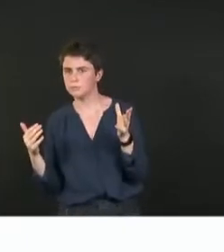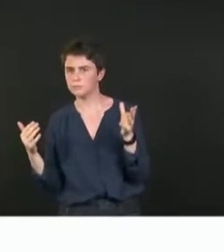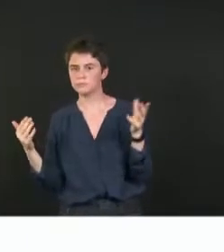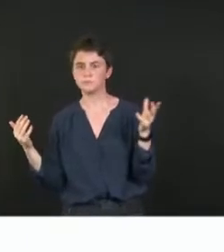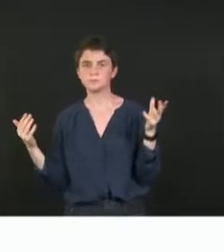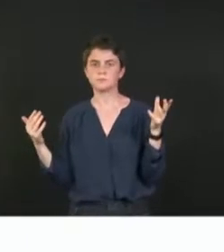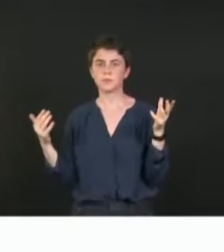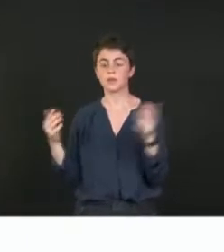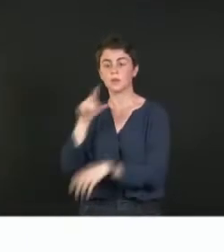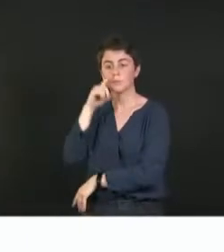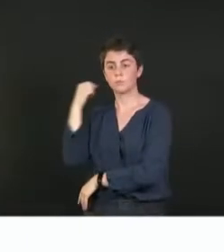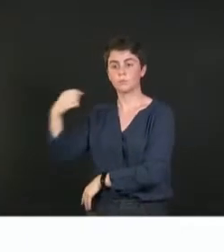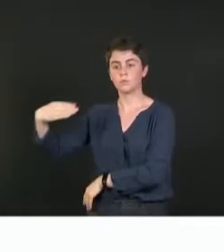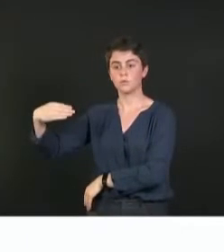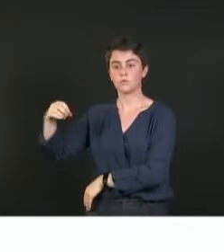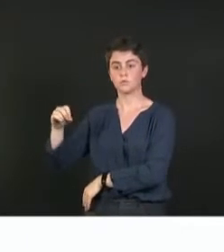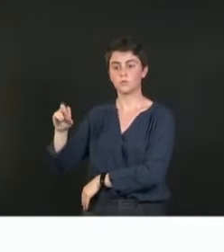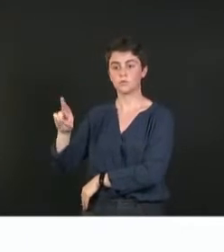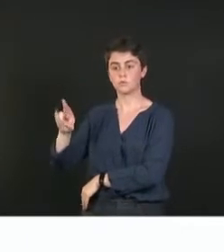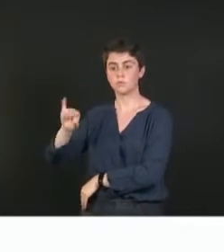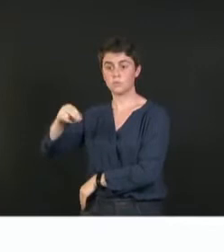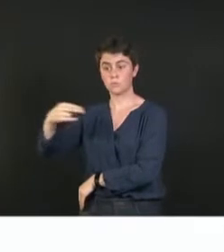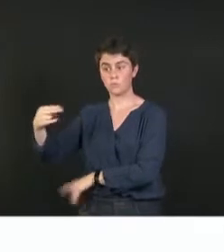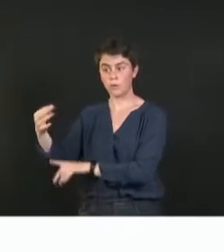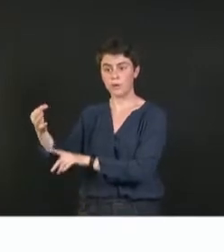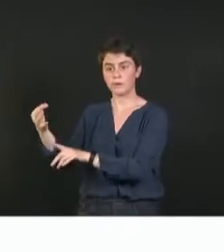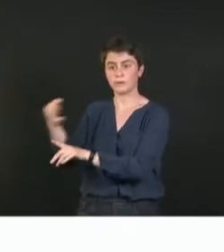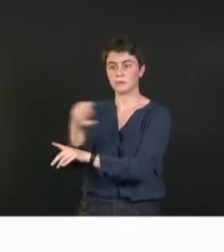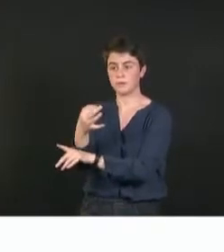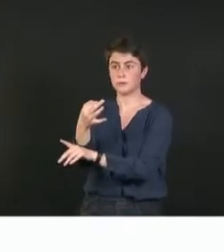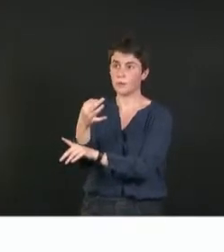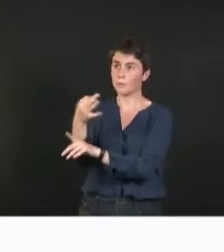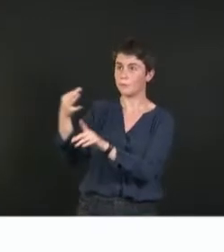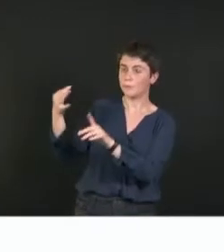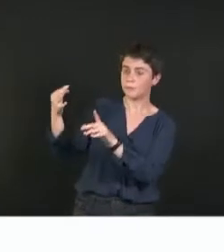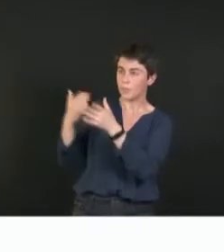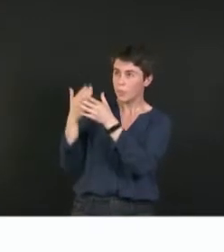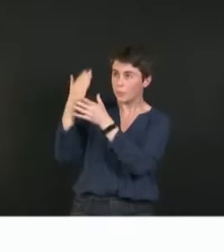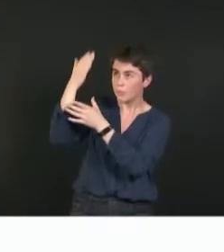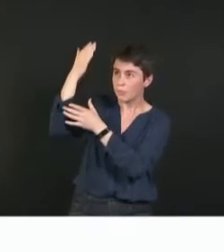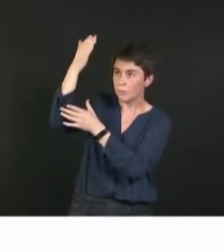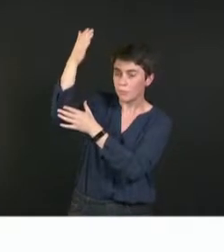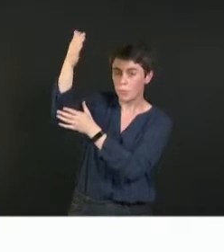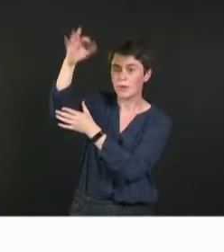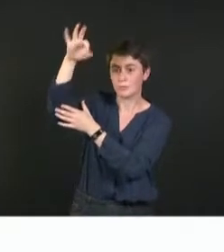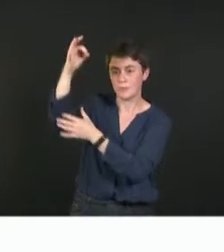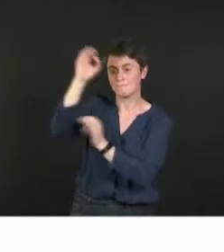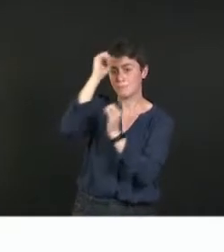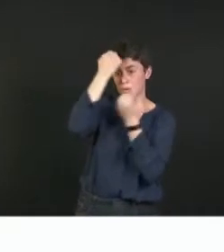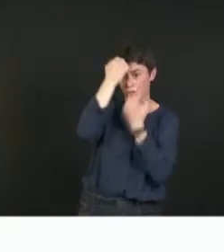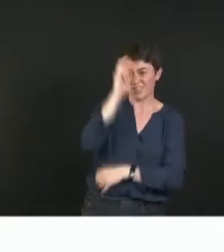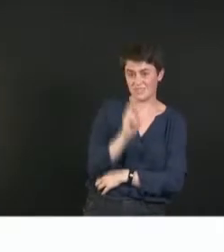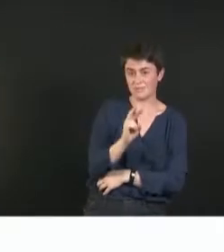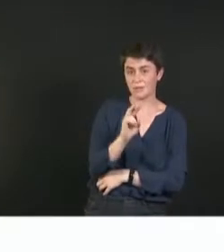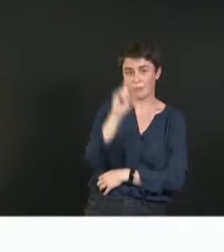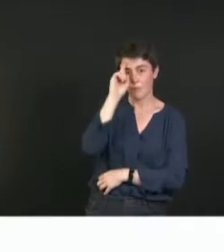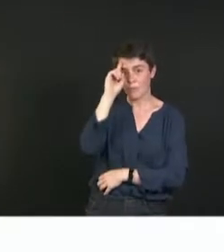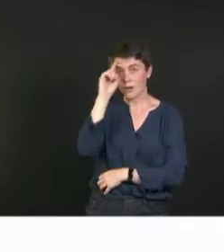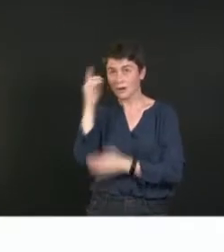Edgar Morin qui le dit, qui comporterait sa part de regret, c'est-à-dire qui comporterait une part d'incertitude, mais en tout cas d'une incertitude